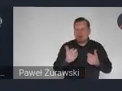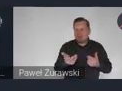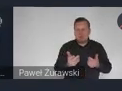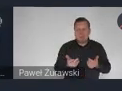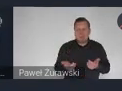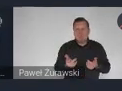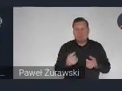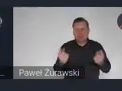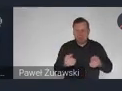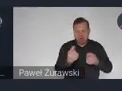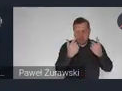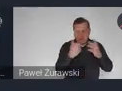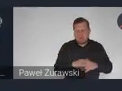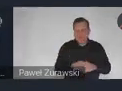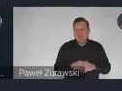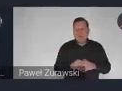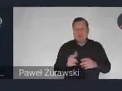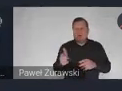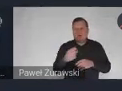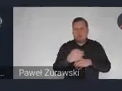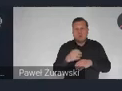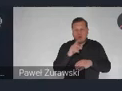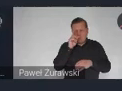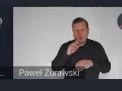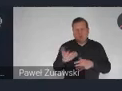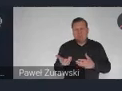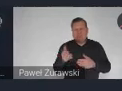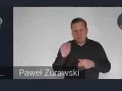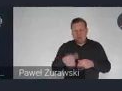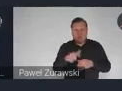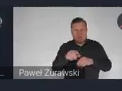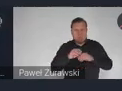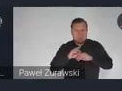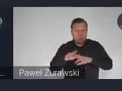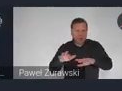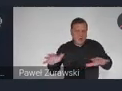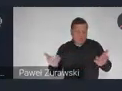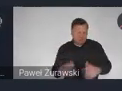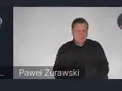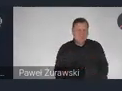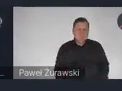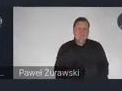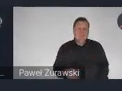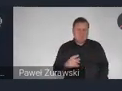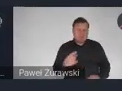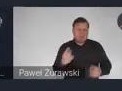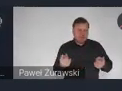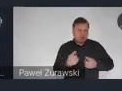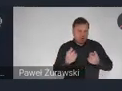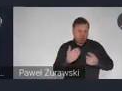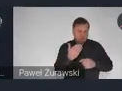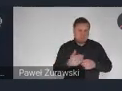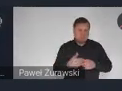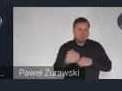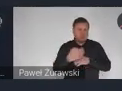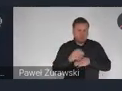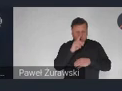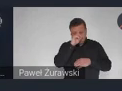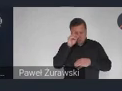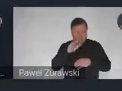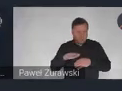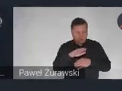promocją czy popularyzacją uniwersytetów ludowych właśnie ta promocja samej idei Uniwersytetu ludowego